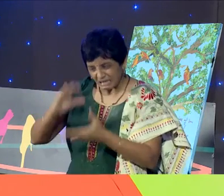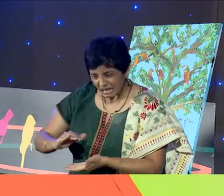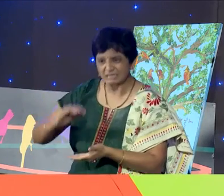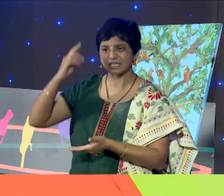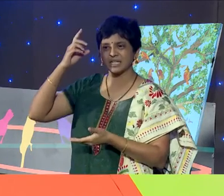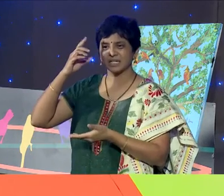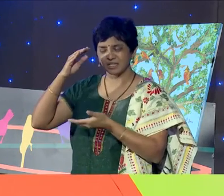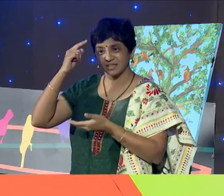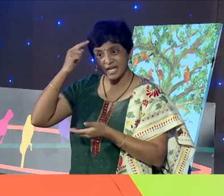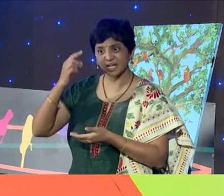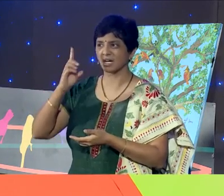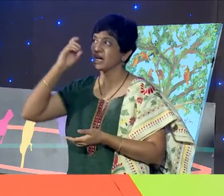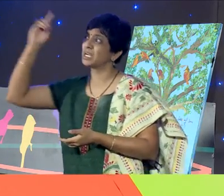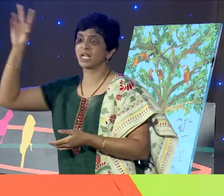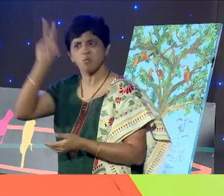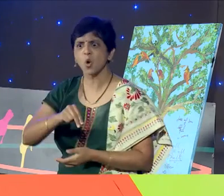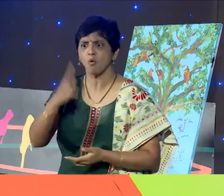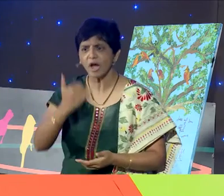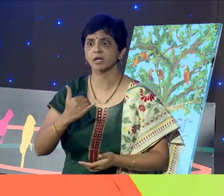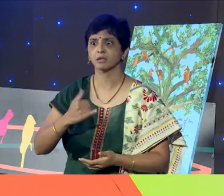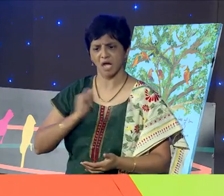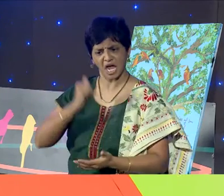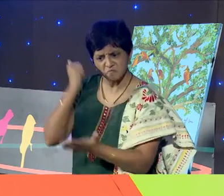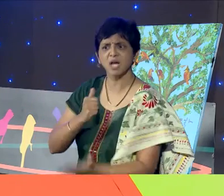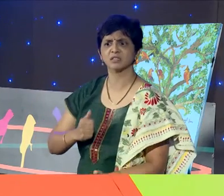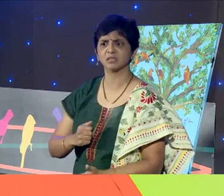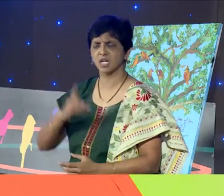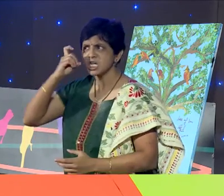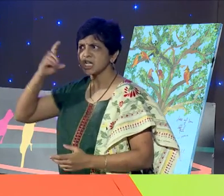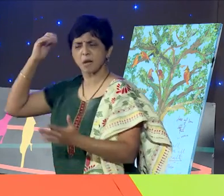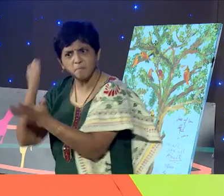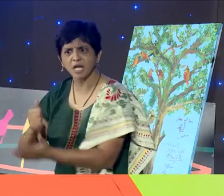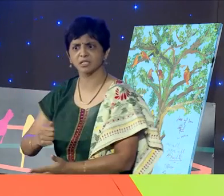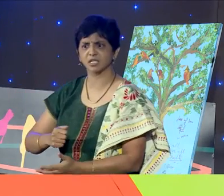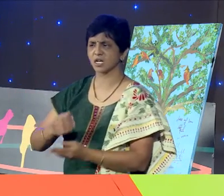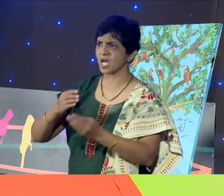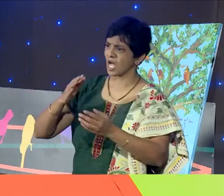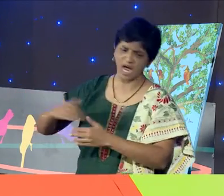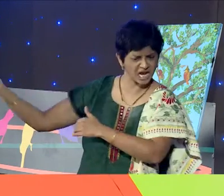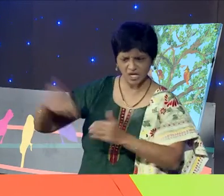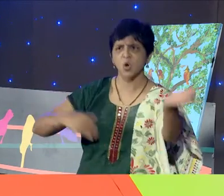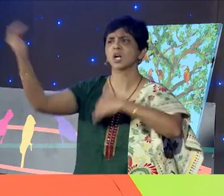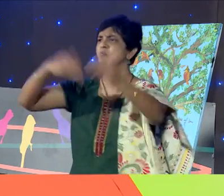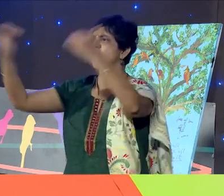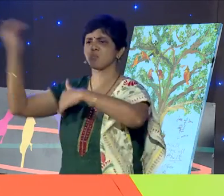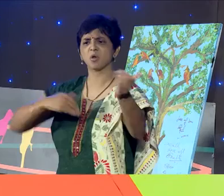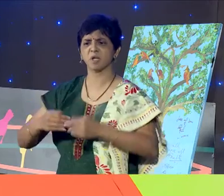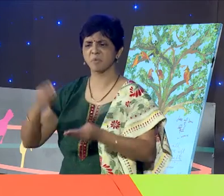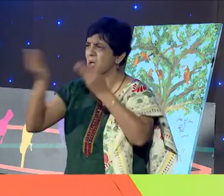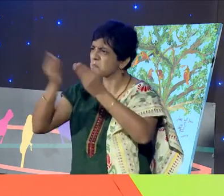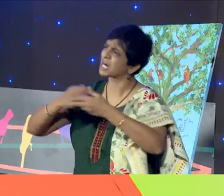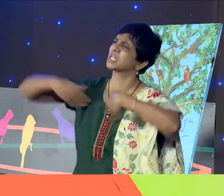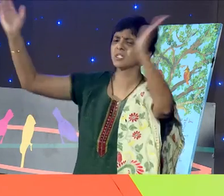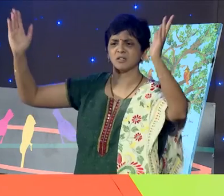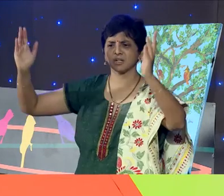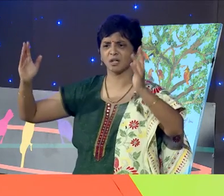फैसला कस लिया, आधे लोगों को मैन्युफैक्चरिंग में डाला, आधे लोगों को मार्केटिंग में डाला, और आज उसका ही नतीजा है, ऐसी एक